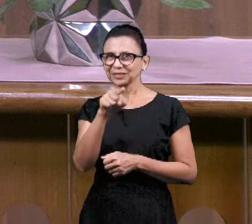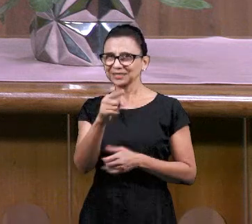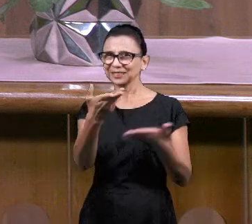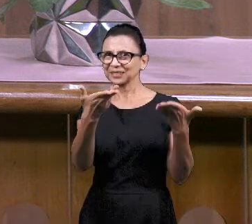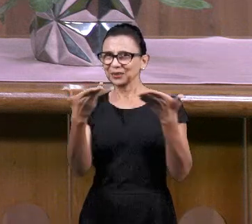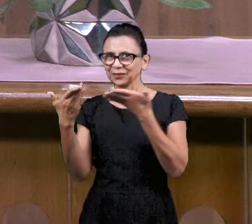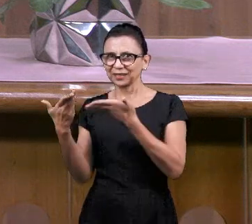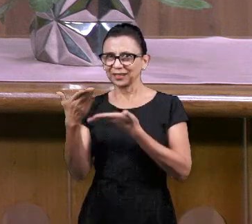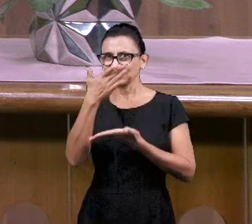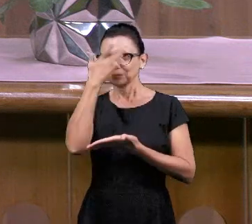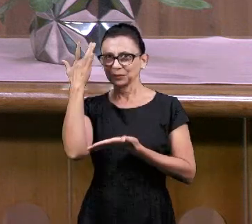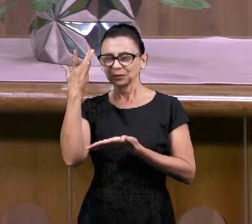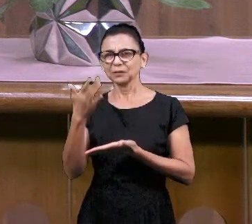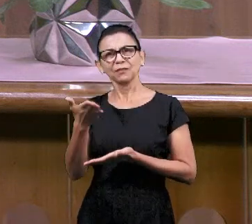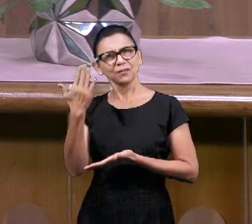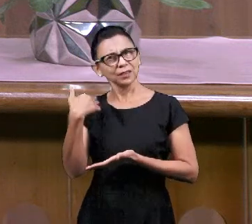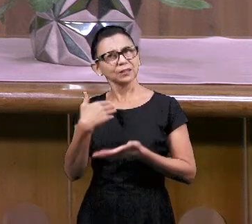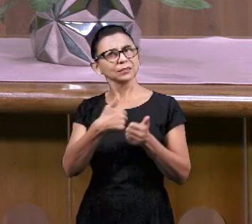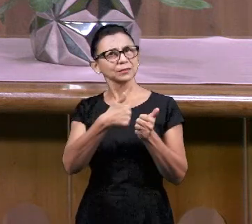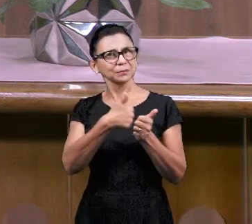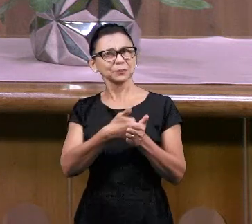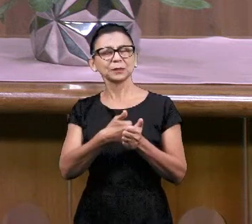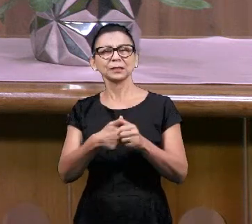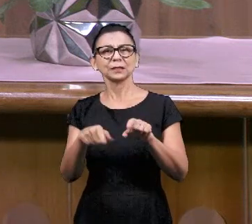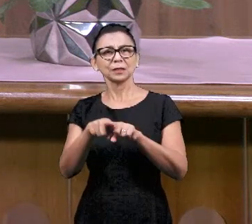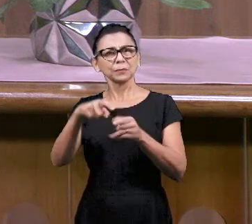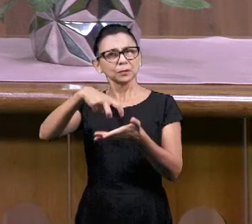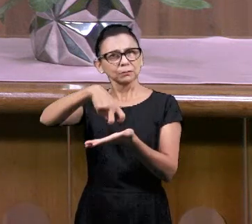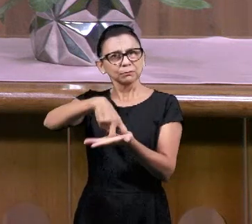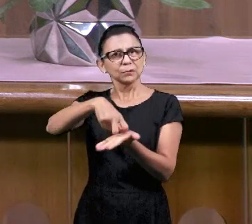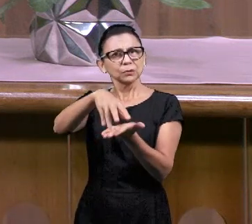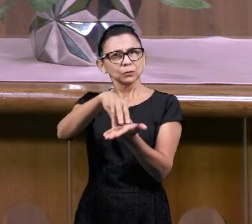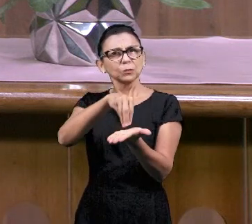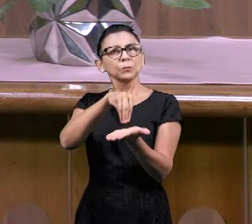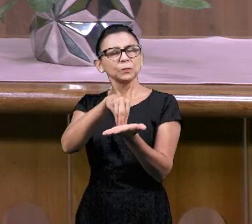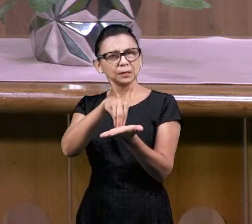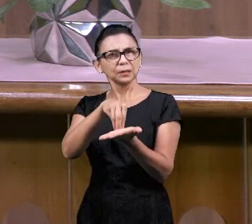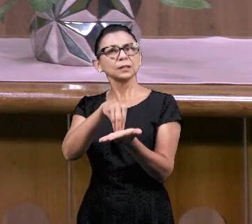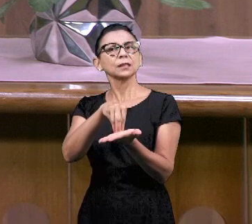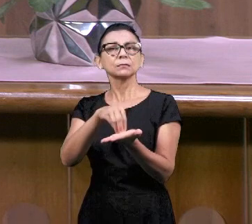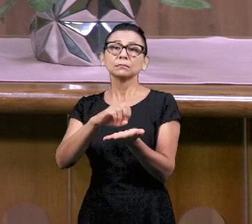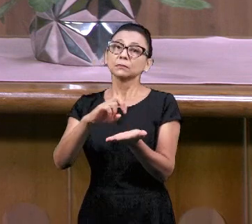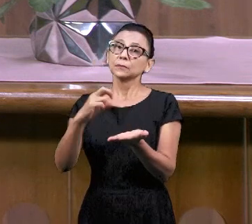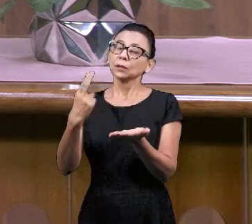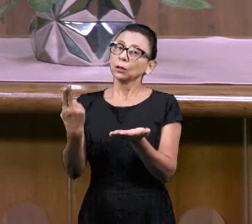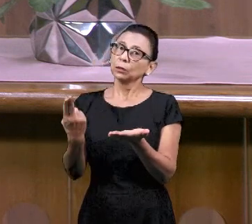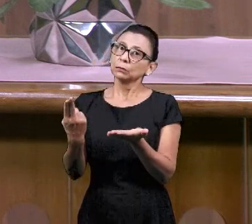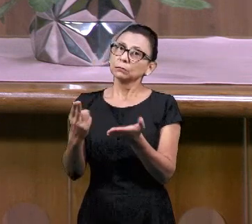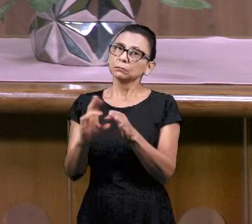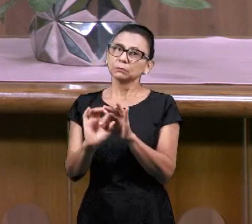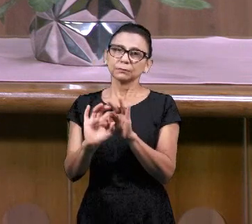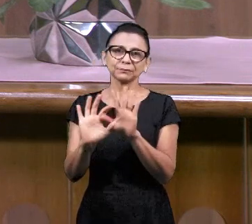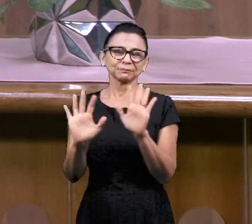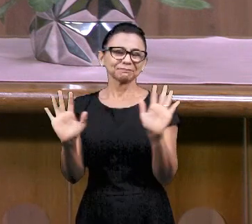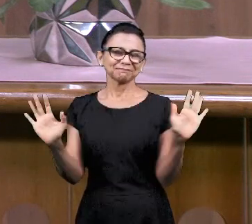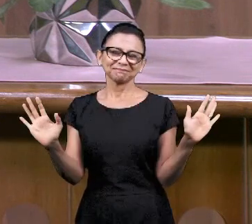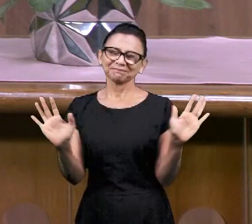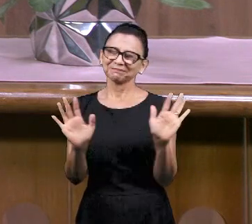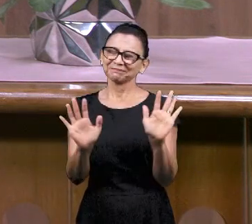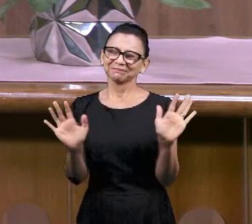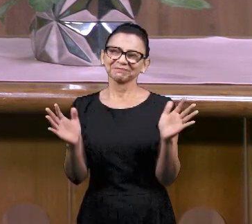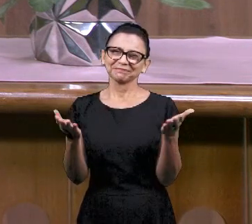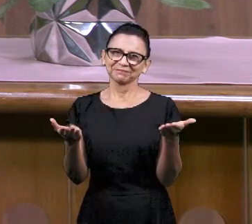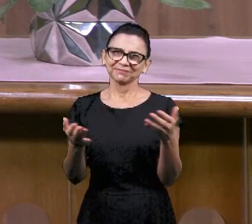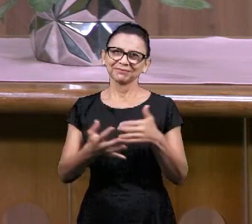vous souhaitez nous accompagner dans ce geste de se mettre à genoux ou si vous souhaitez rester comme il vous convient le mieux.